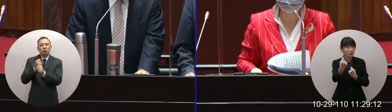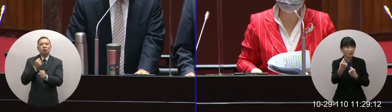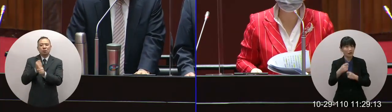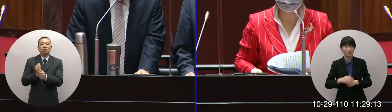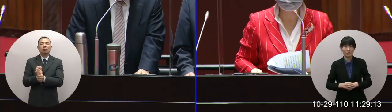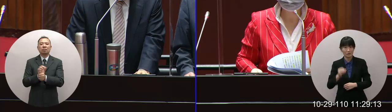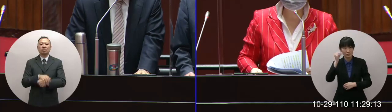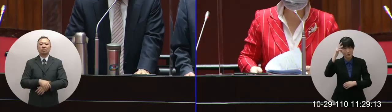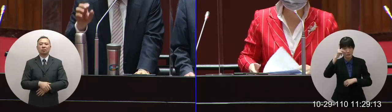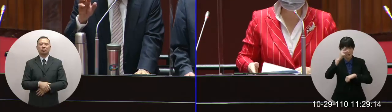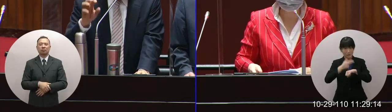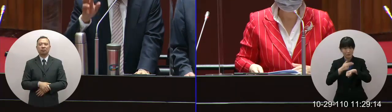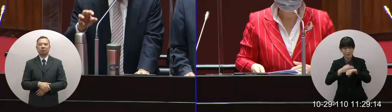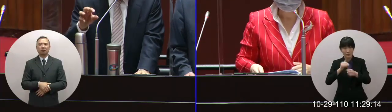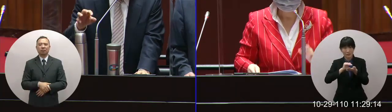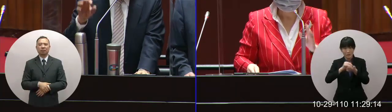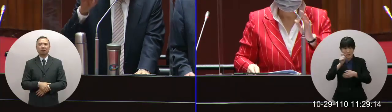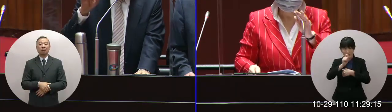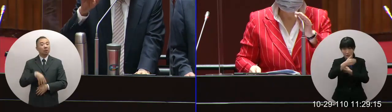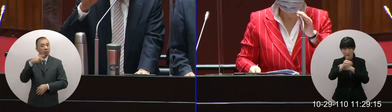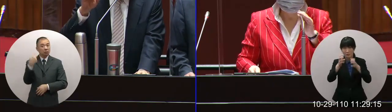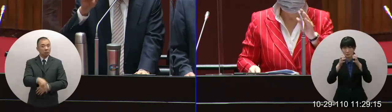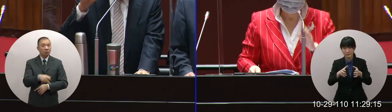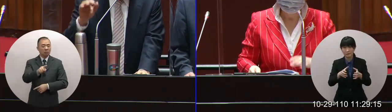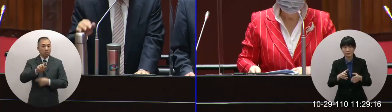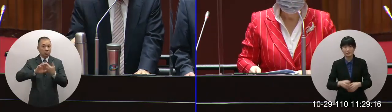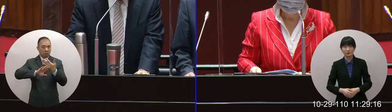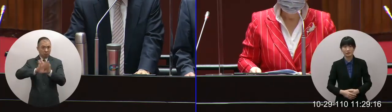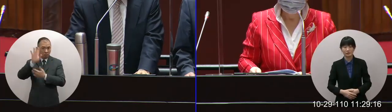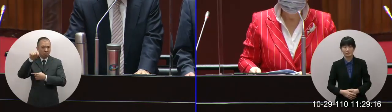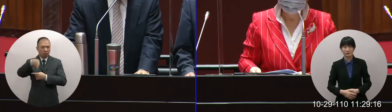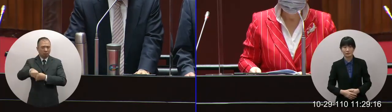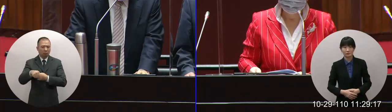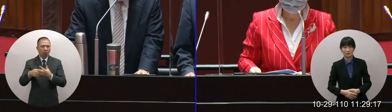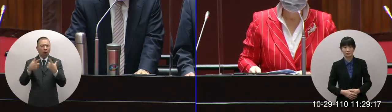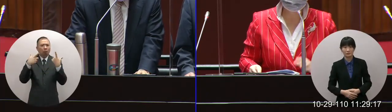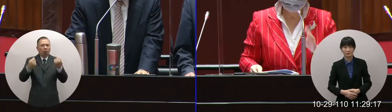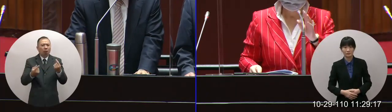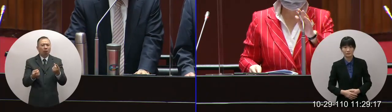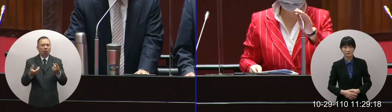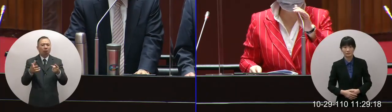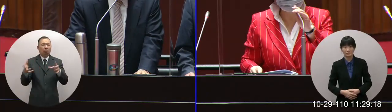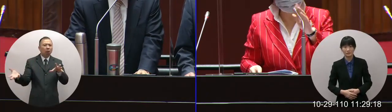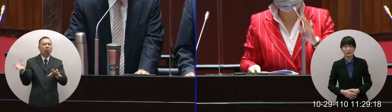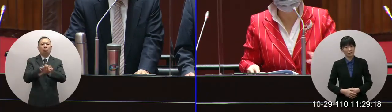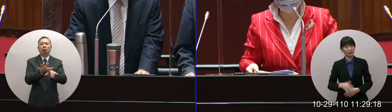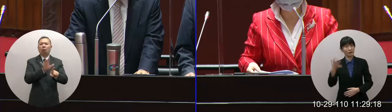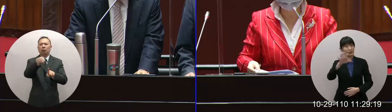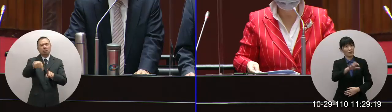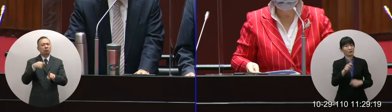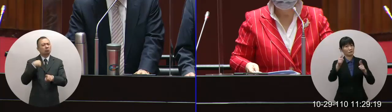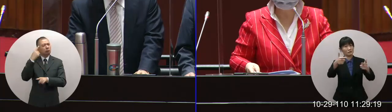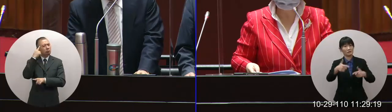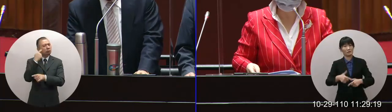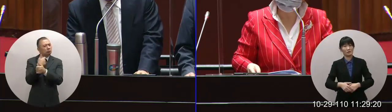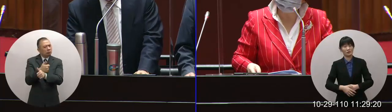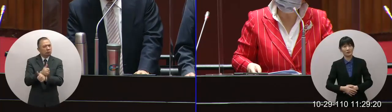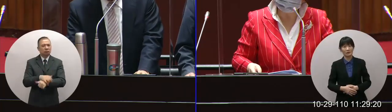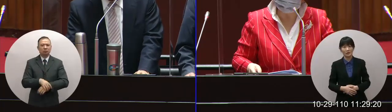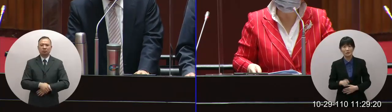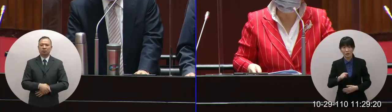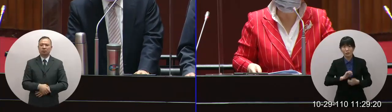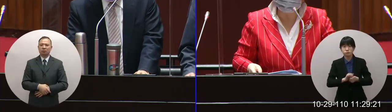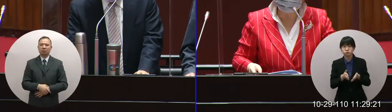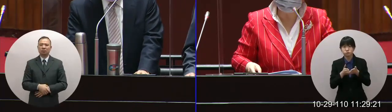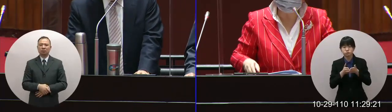技办公室。 对于另外还要再叠床架屋，我一向比较保留。 这怎么叫叠床架屋呢？这个是有必